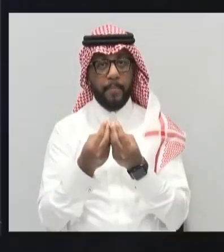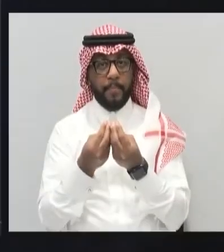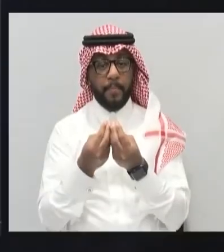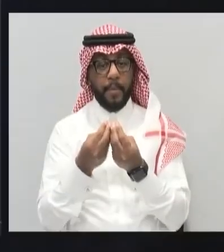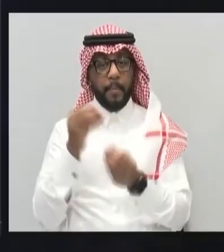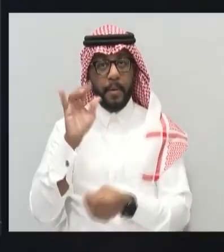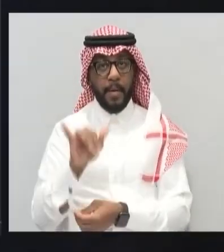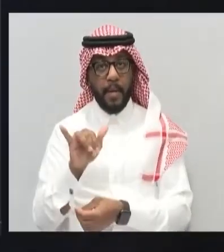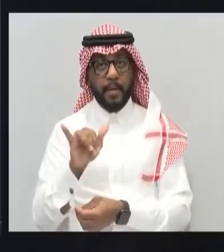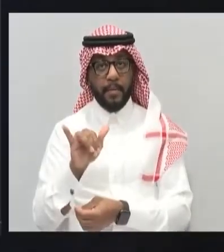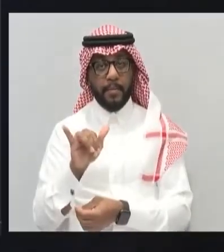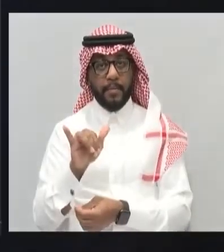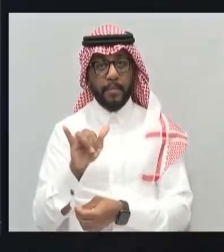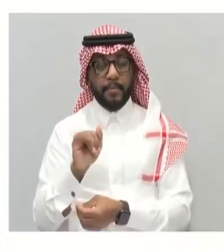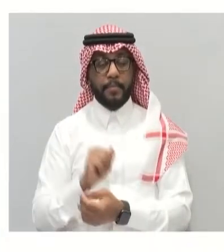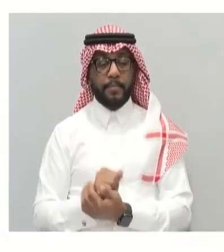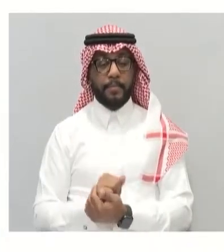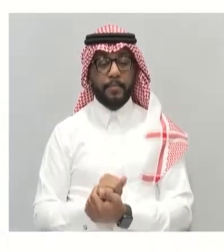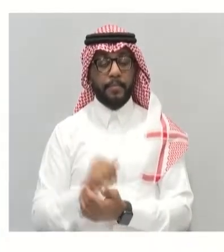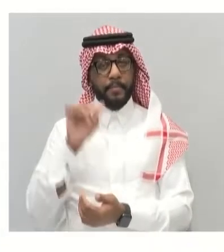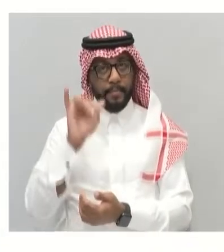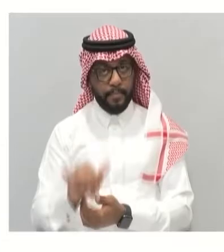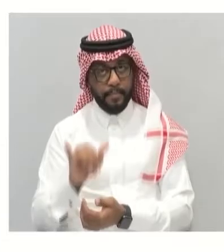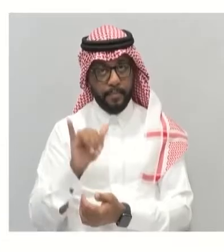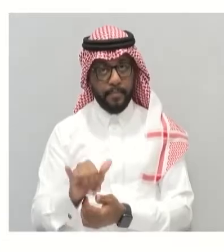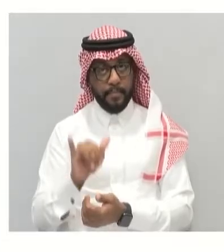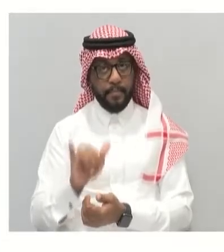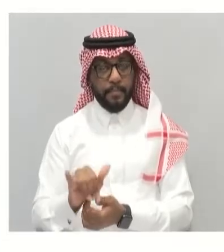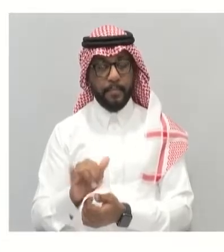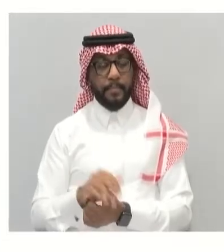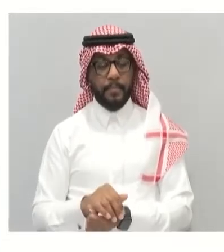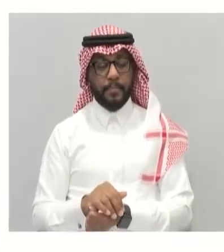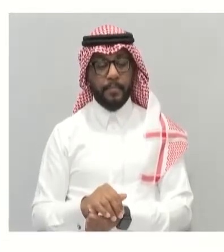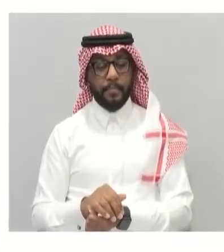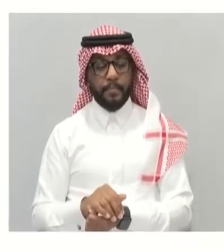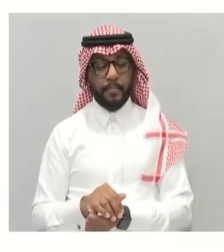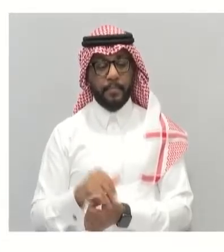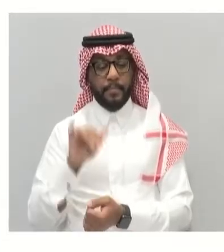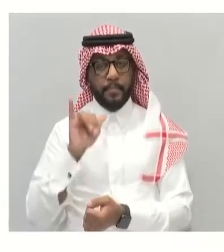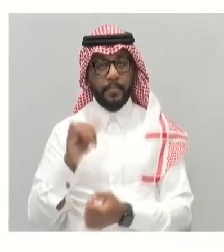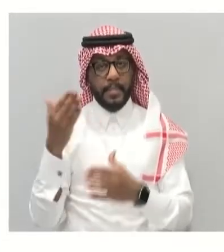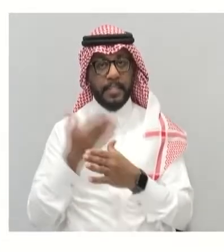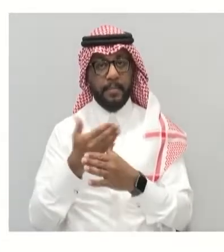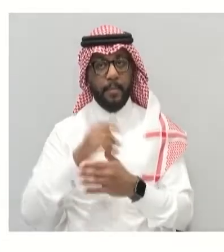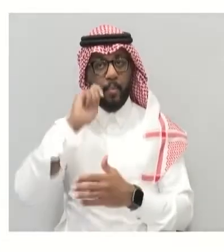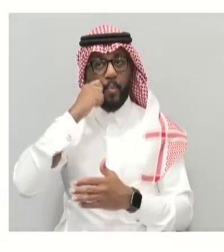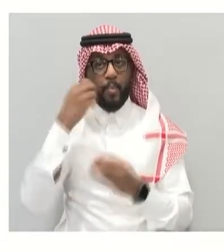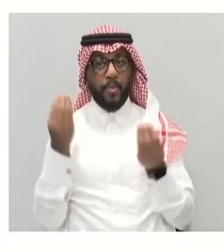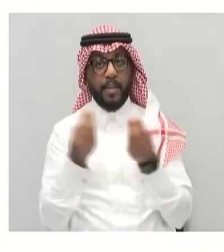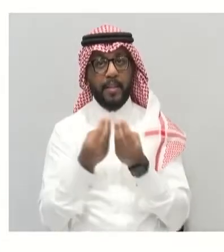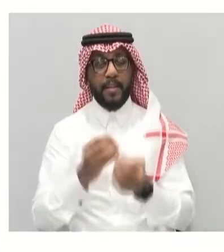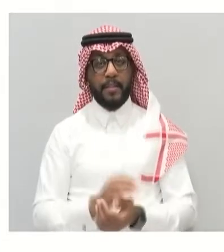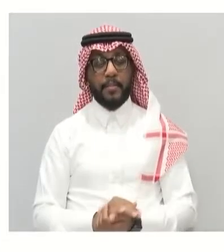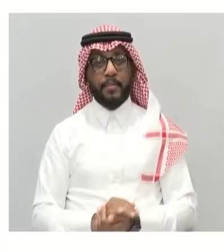بماذا احسنتم ينصب بالياء وعلامه نصبه الياء لانه ماذا